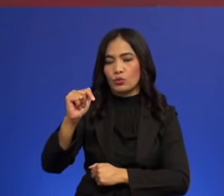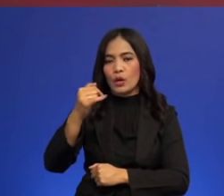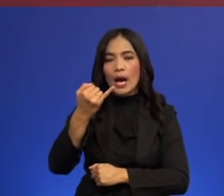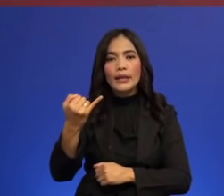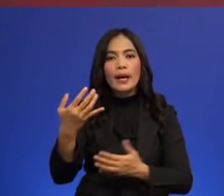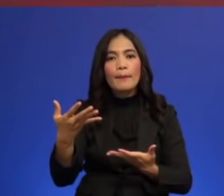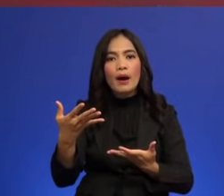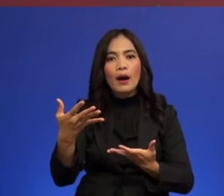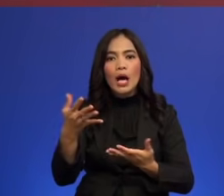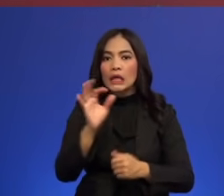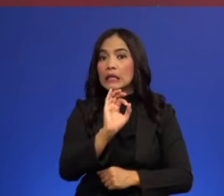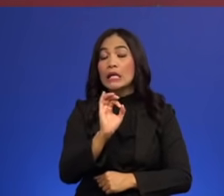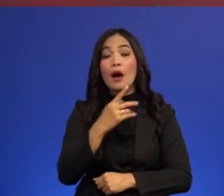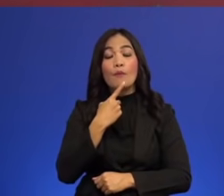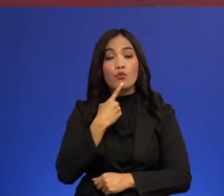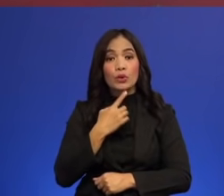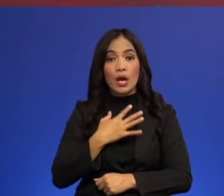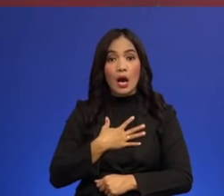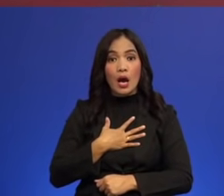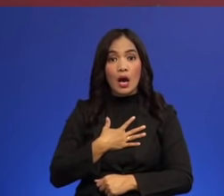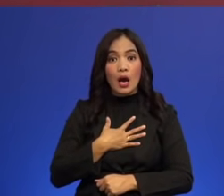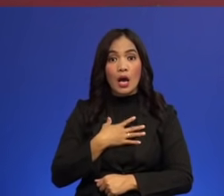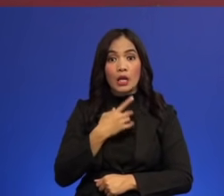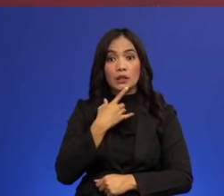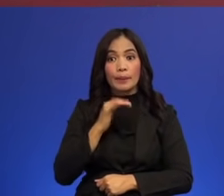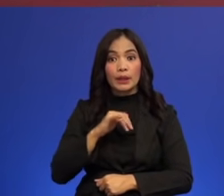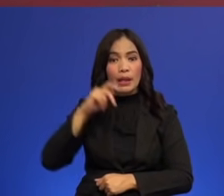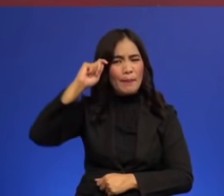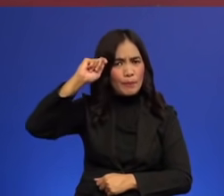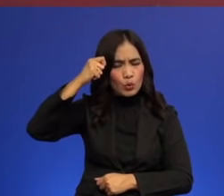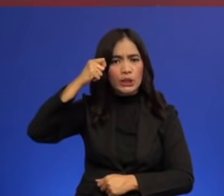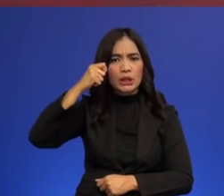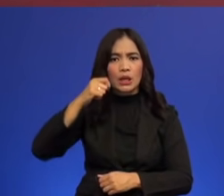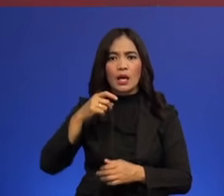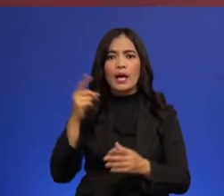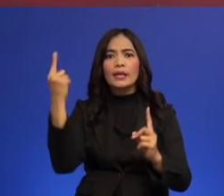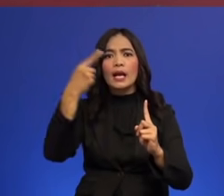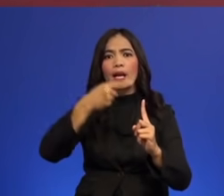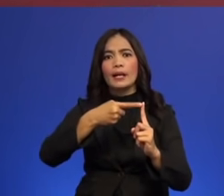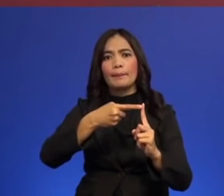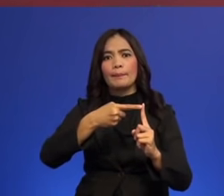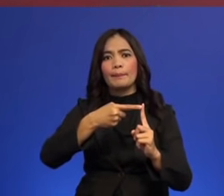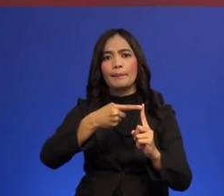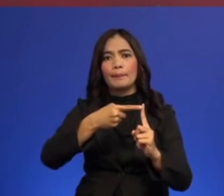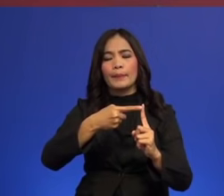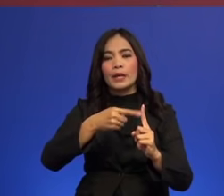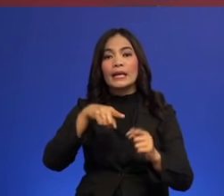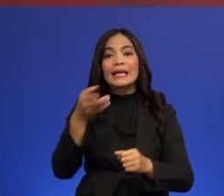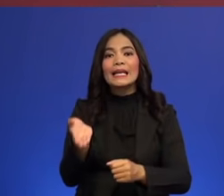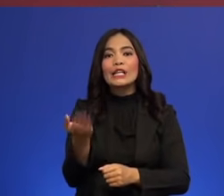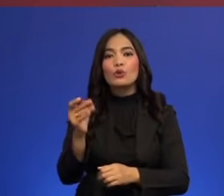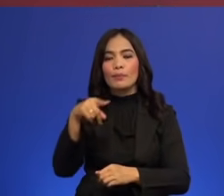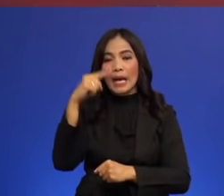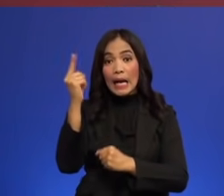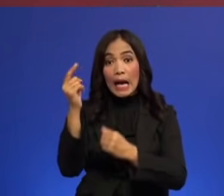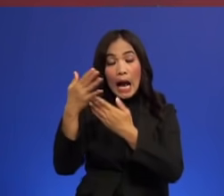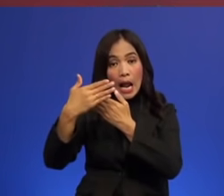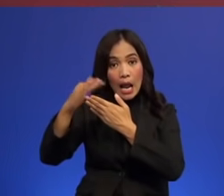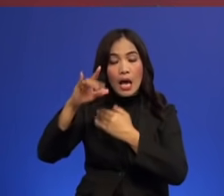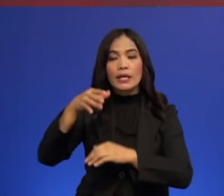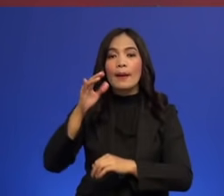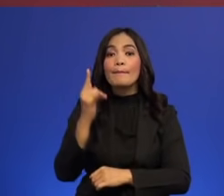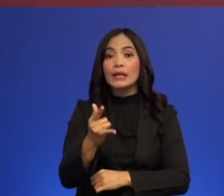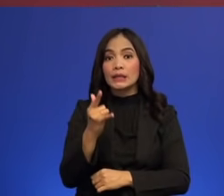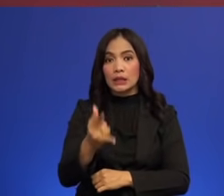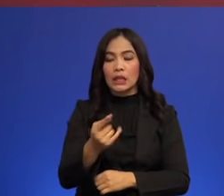Sehingga tidak memiliki kepedulian terhadap kekekalan yang pasti